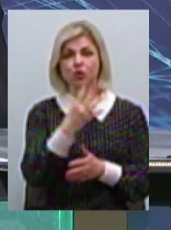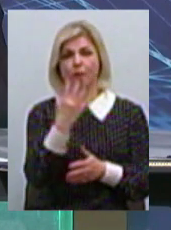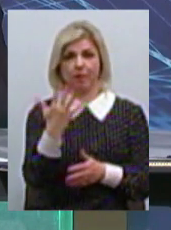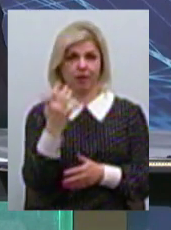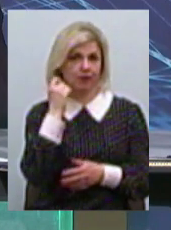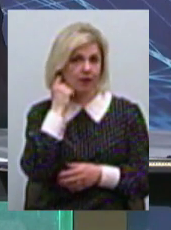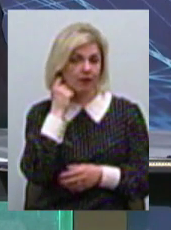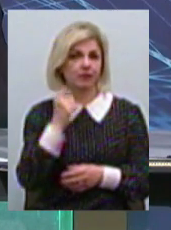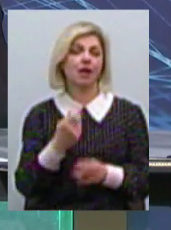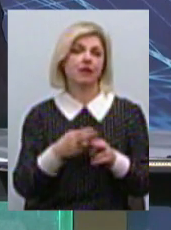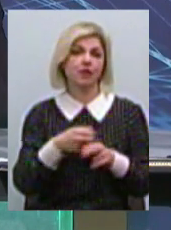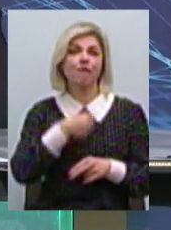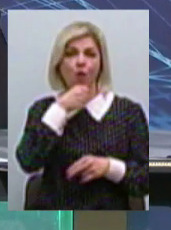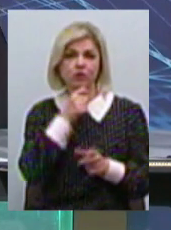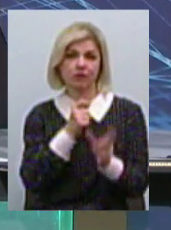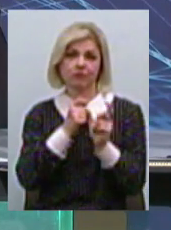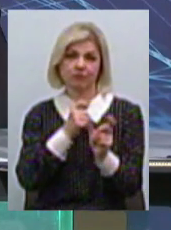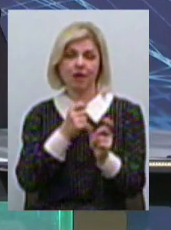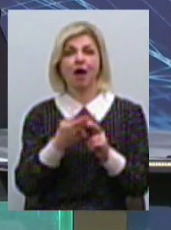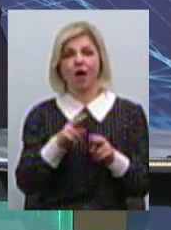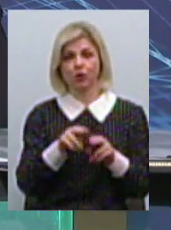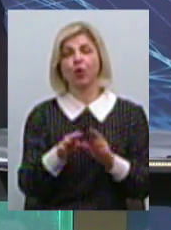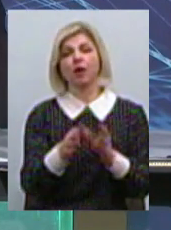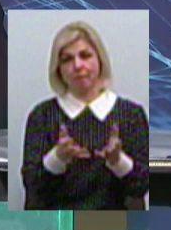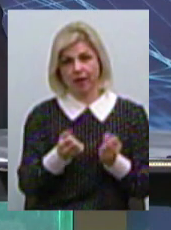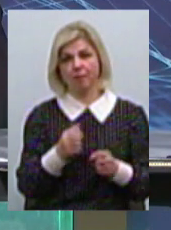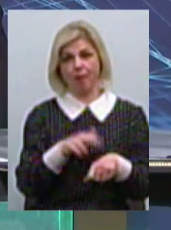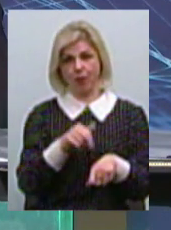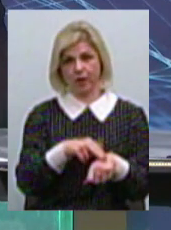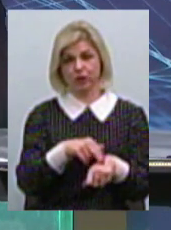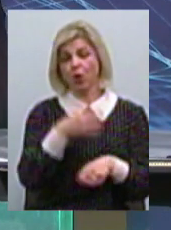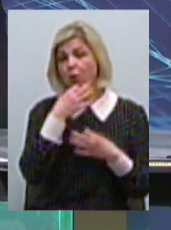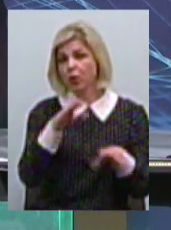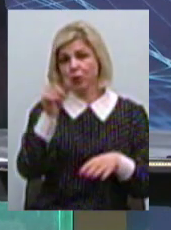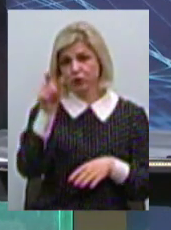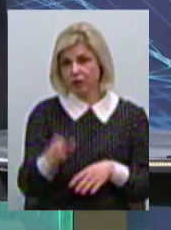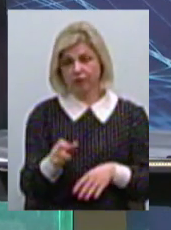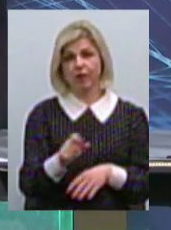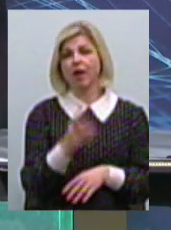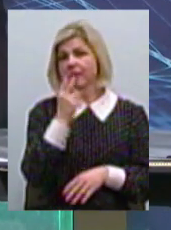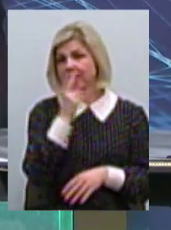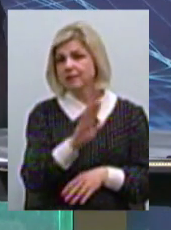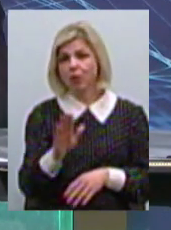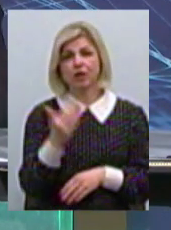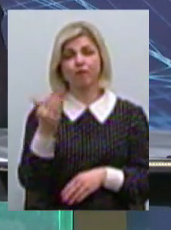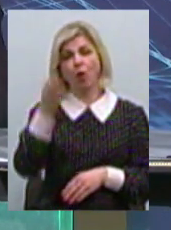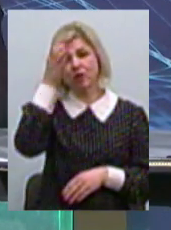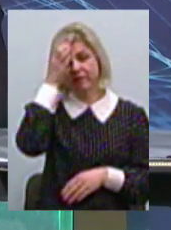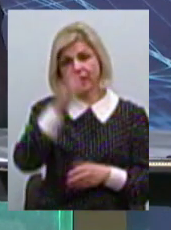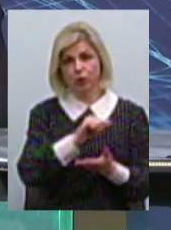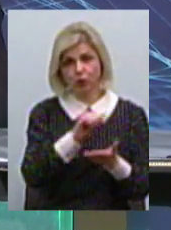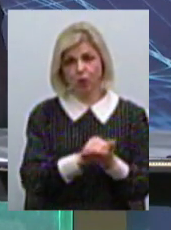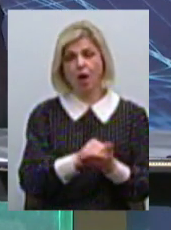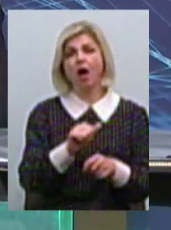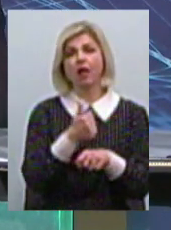45. Це вікова категорія, коли ми набираємо до поліції. І будь-який громадянин, незважаючи на його освіту, головне, щоб була повна